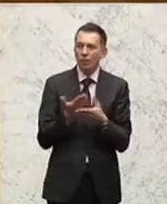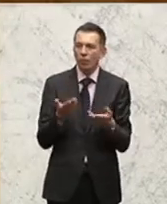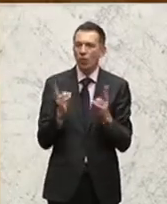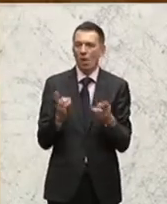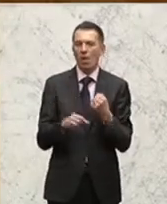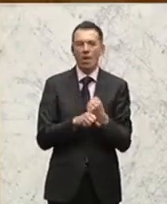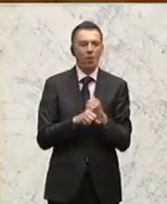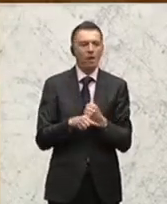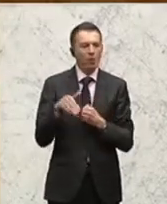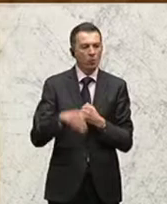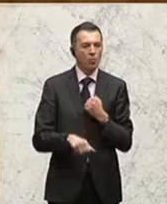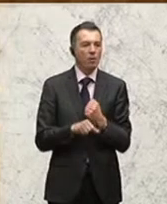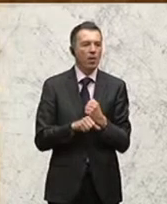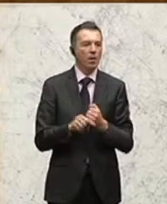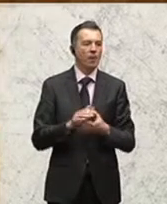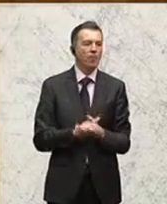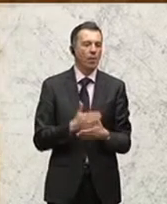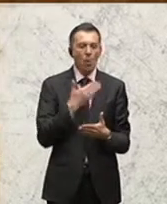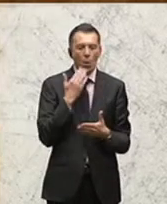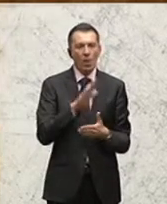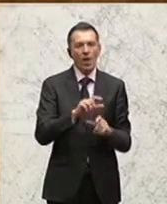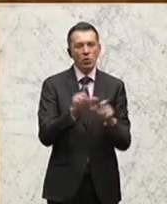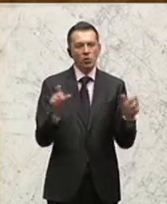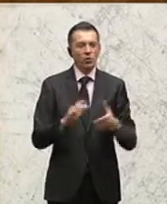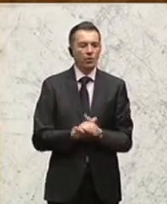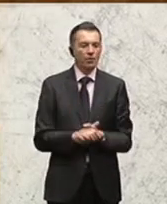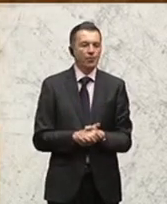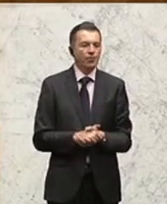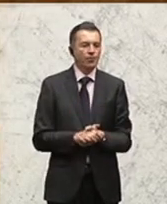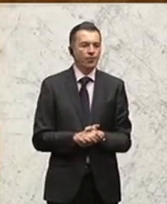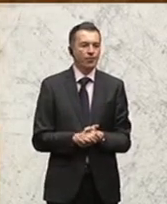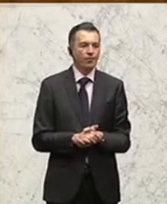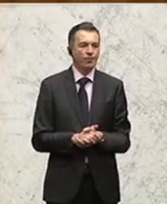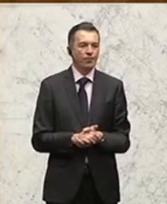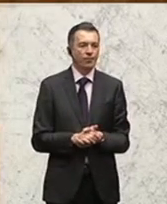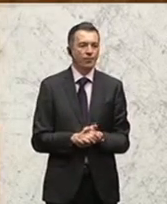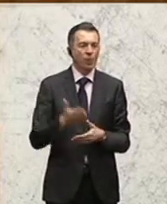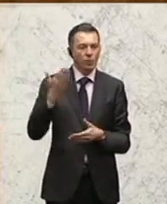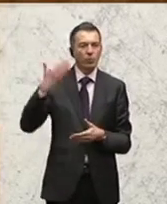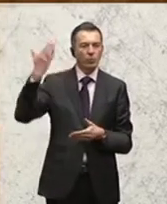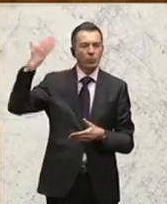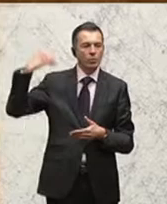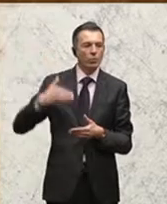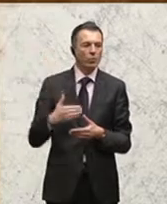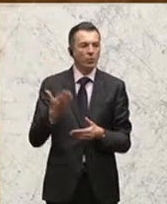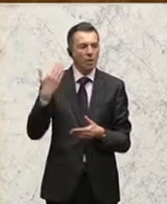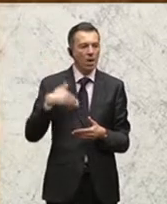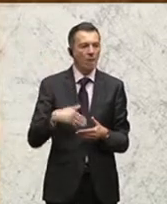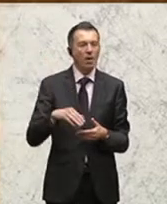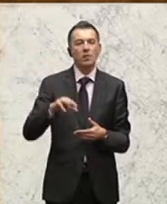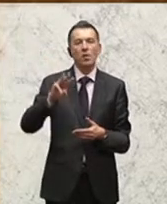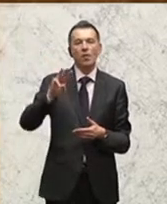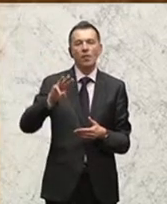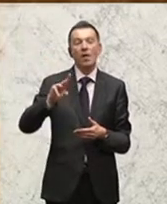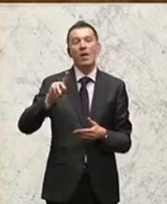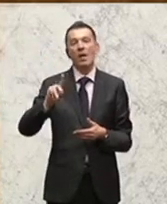Ich glaube, man muss es machen. Es ist nicht Ihre Schuld, sondern bei der Vorvorgängerin. Wir haben damals die WKStA,